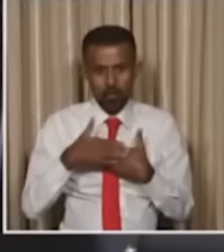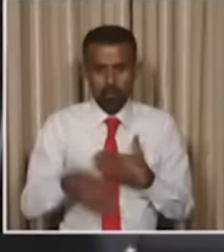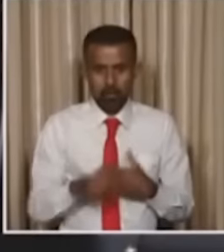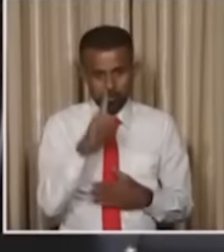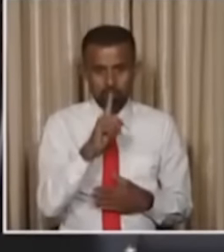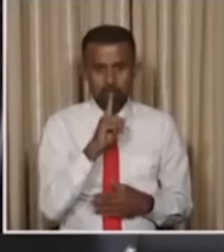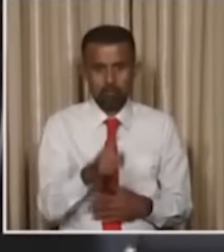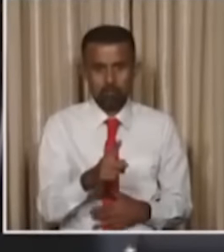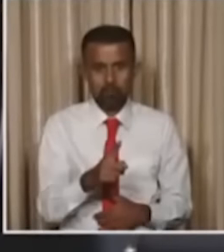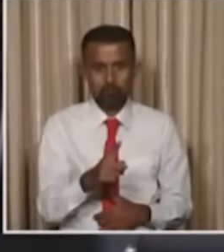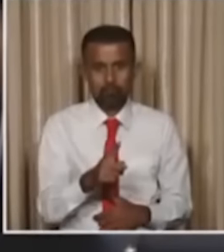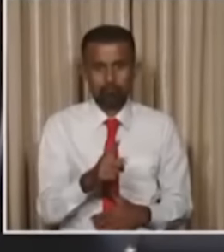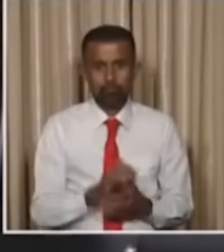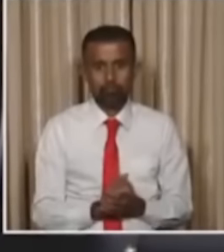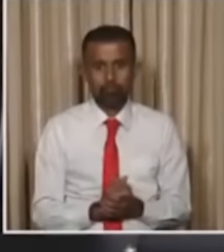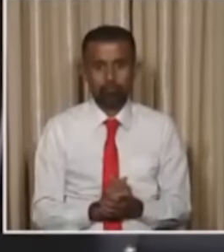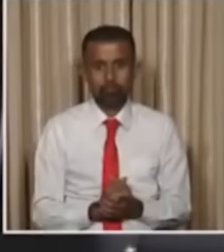පොඩ.